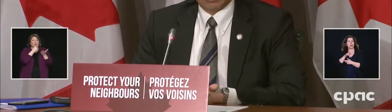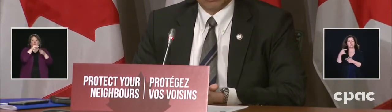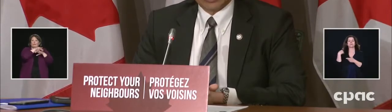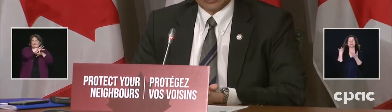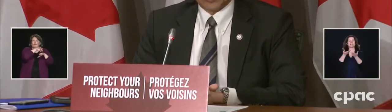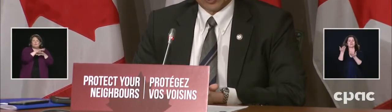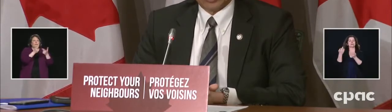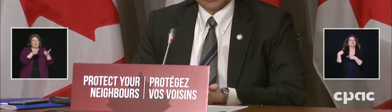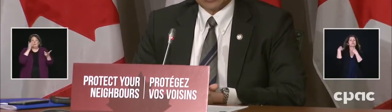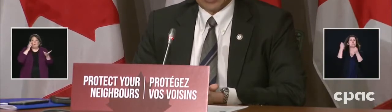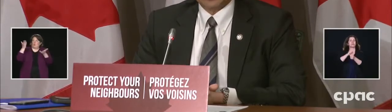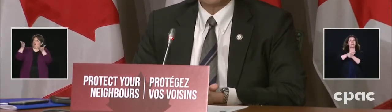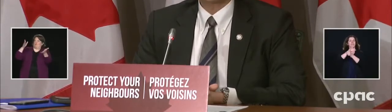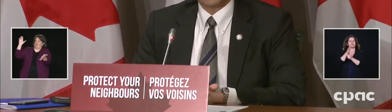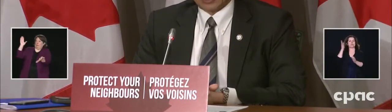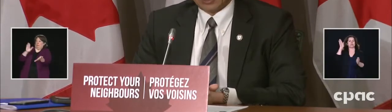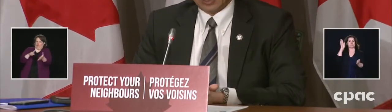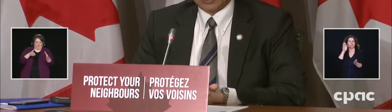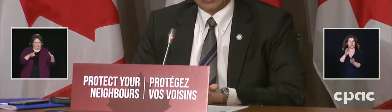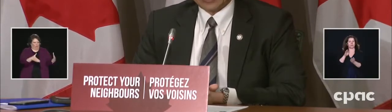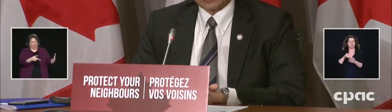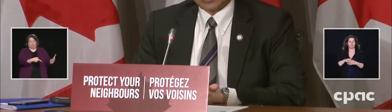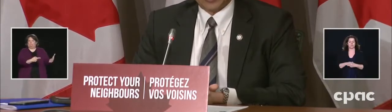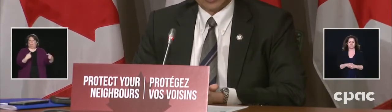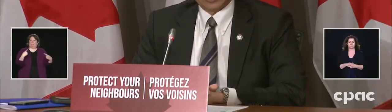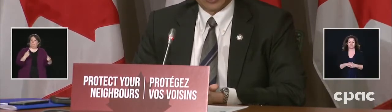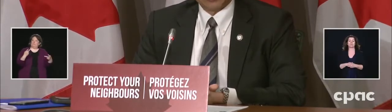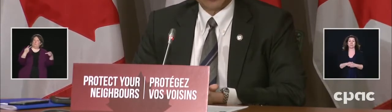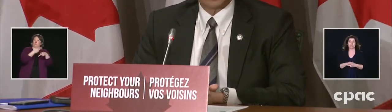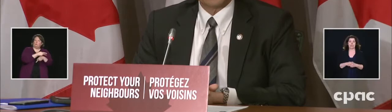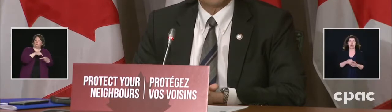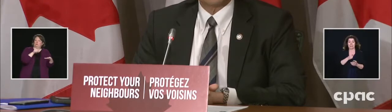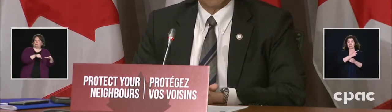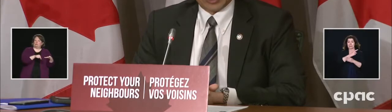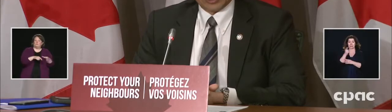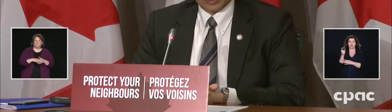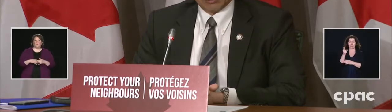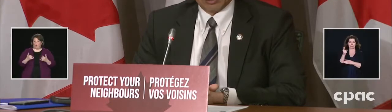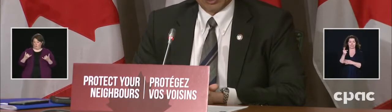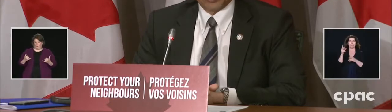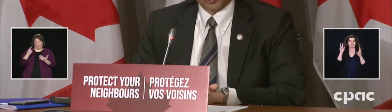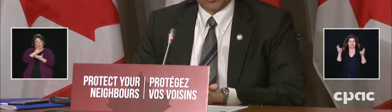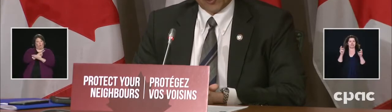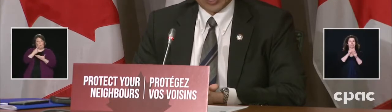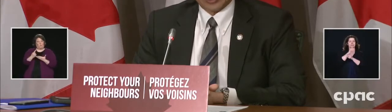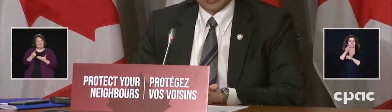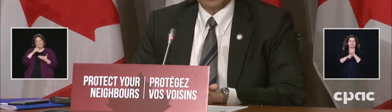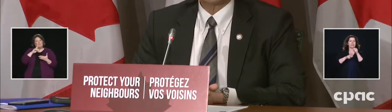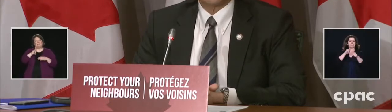semaine, nous célébrons la Semaine nationale de l'accessibilité. C'est l'occasion